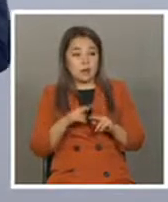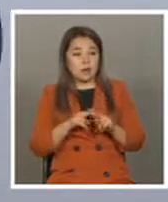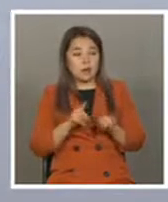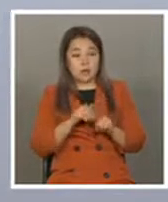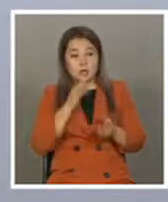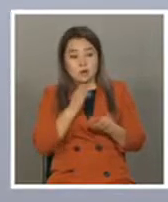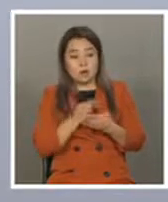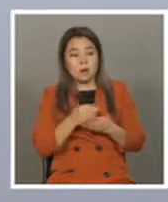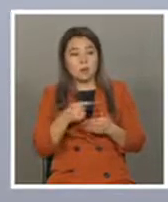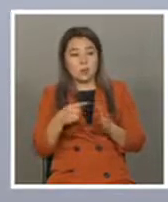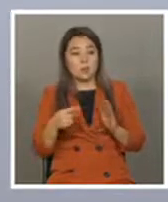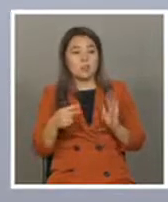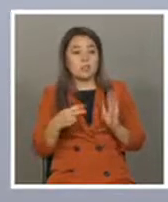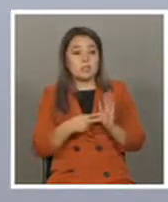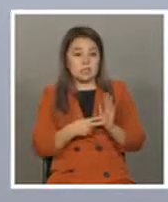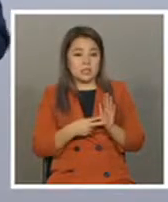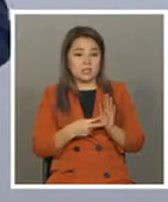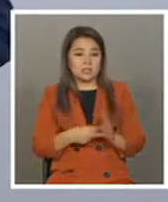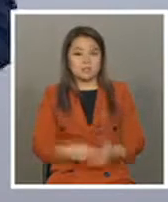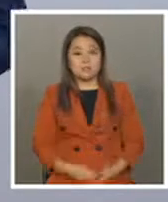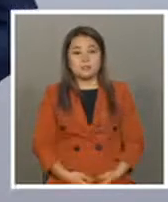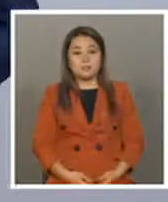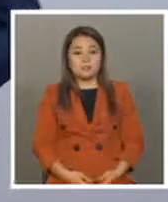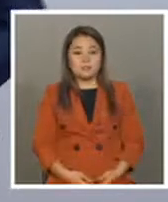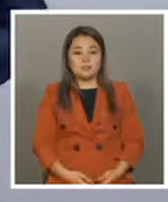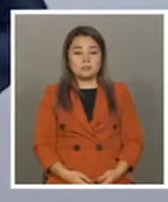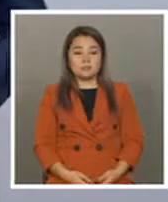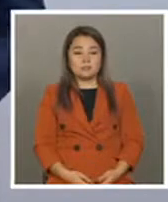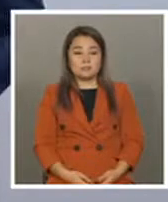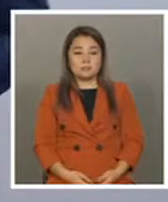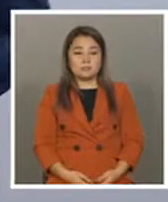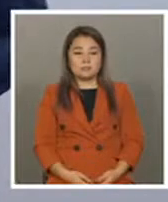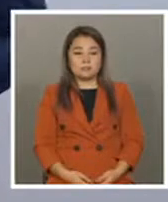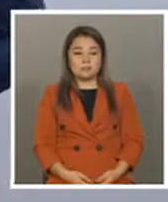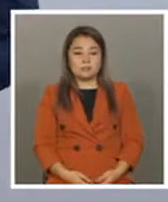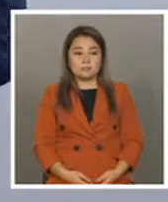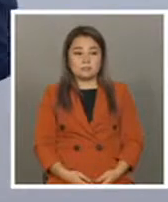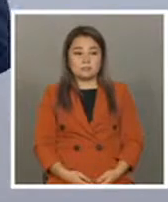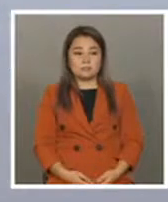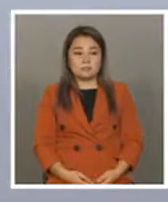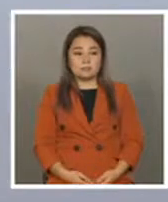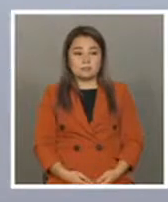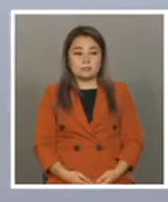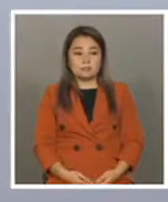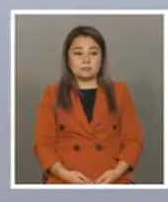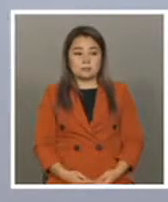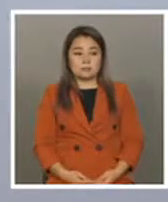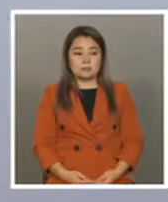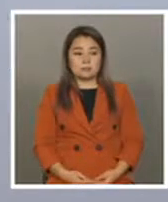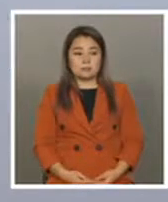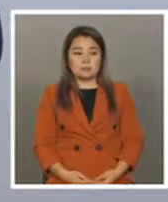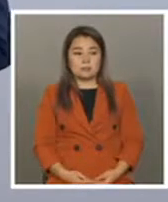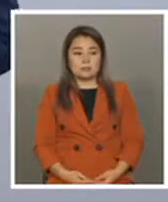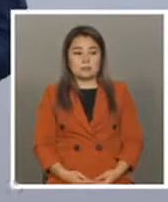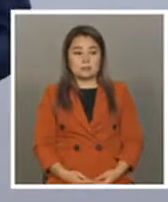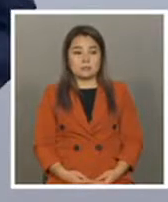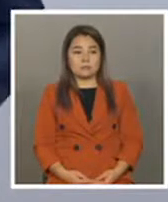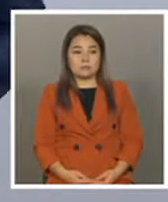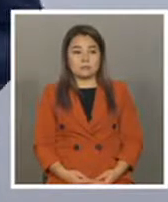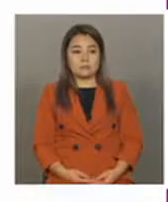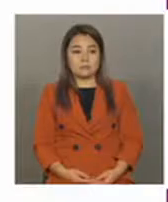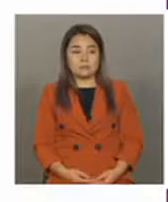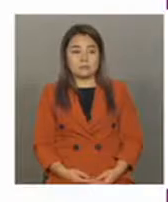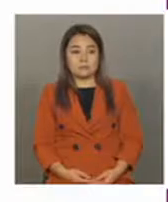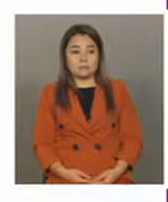теріс сандарды қосу ережесі бойынша, яғни теріс сандардың қосындысы теріс санды береді. Демек, бұл жерде айырманың мәні минус